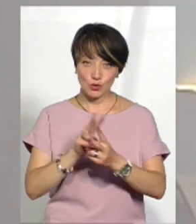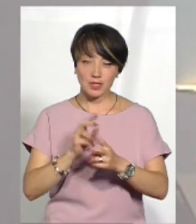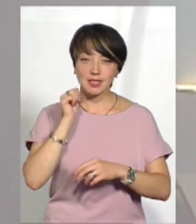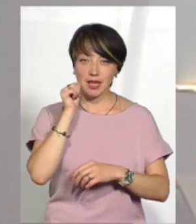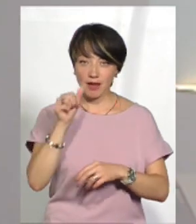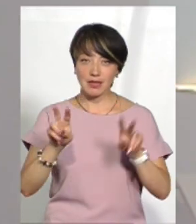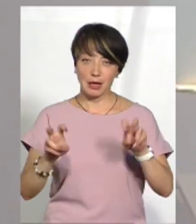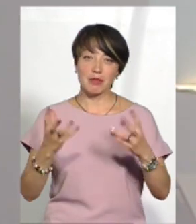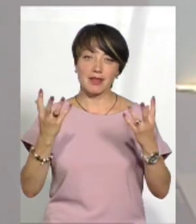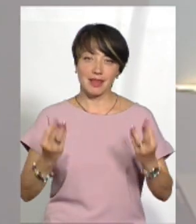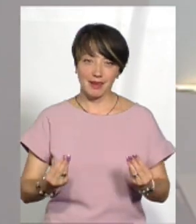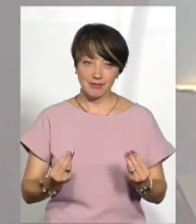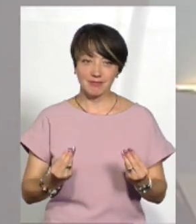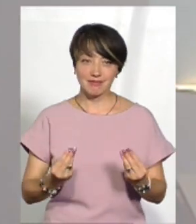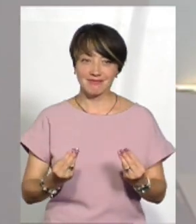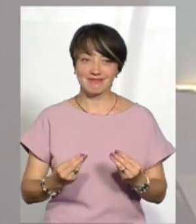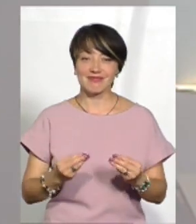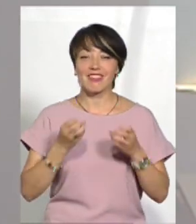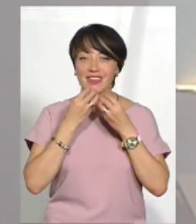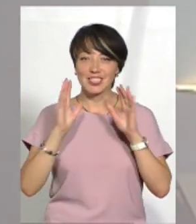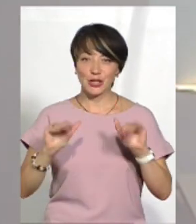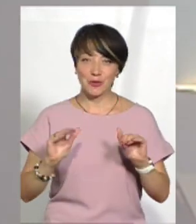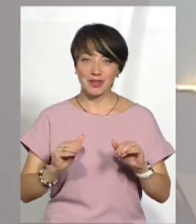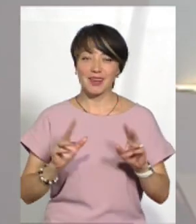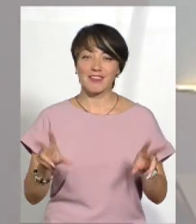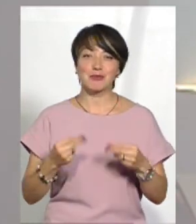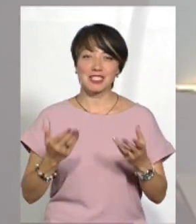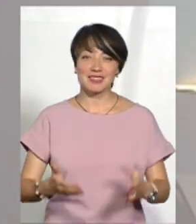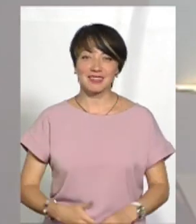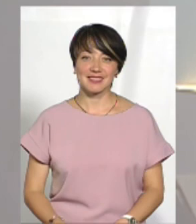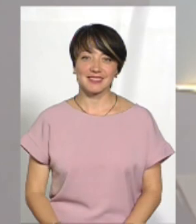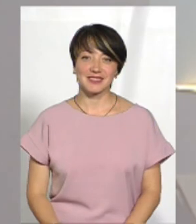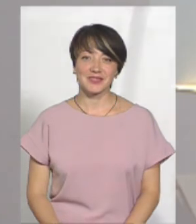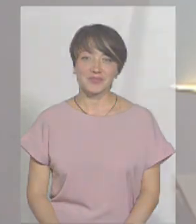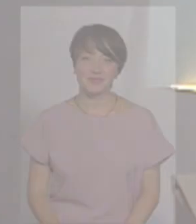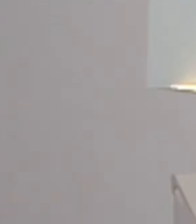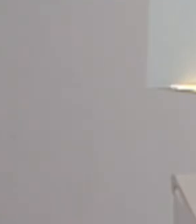зустрічі уже завтра в темі дня. На все добре. Хай щастить!